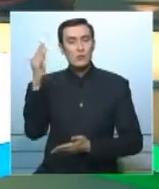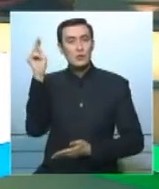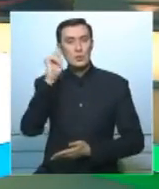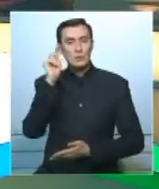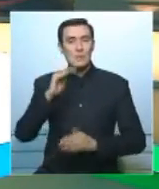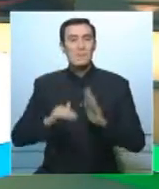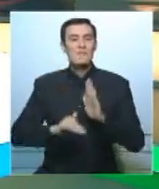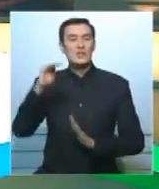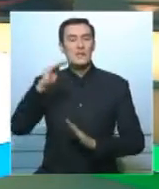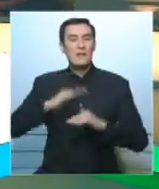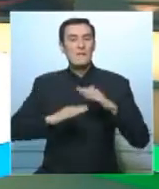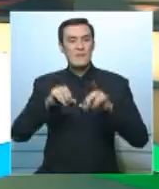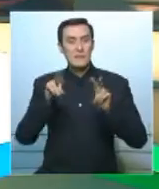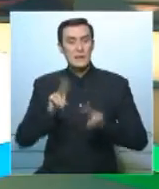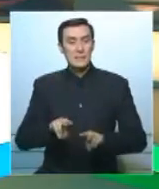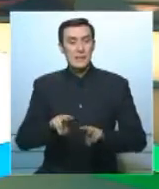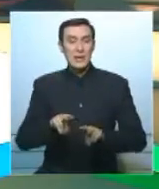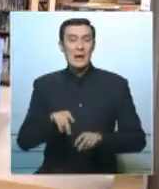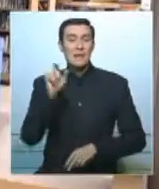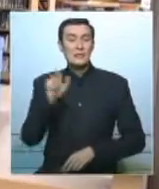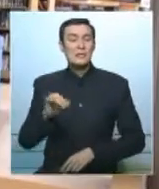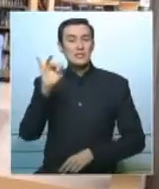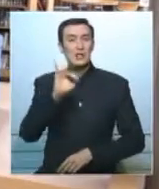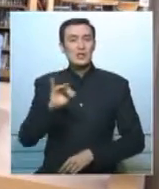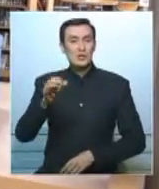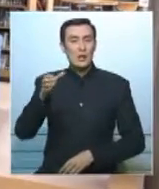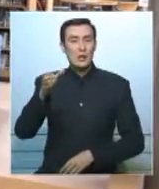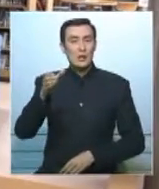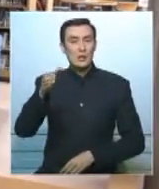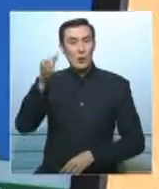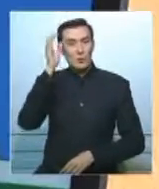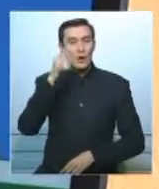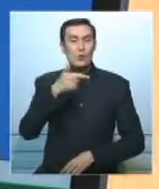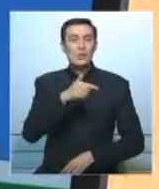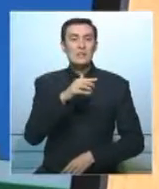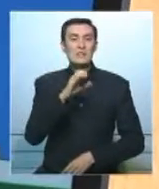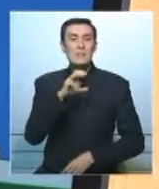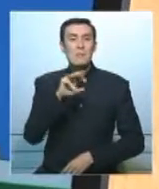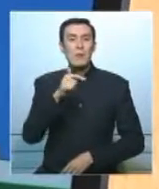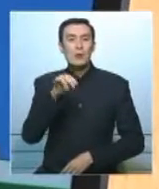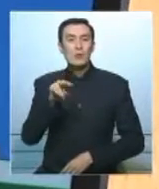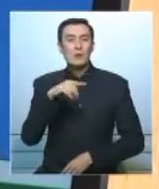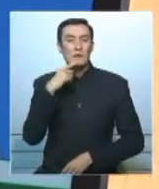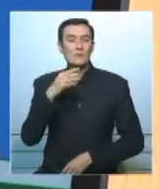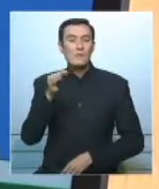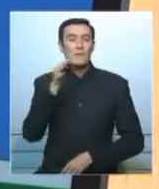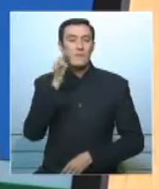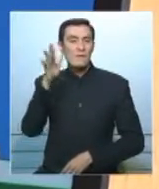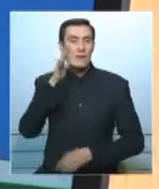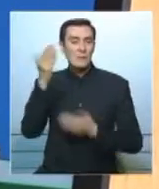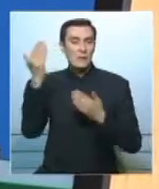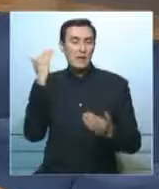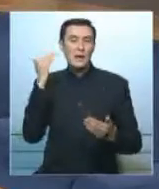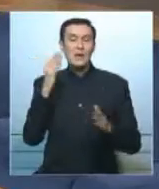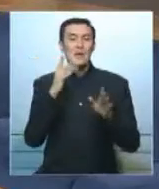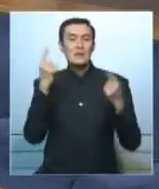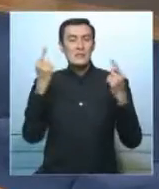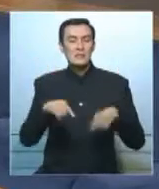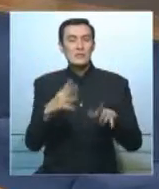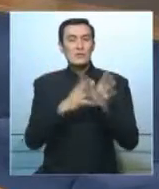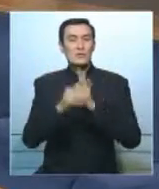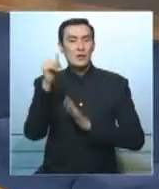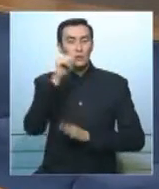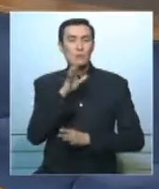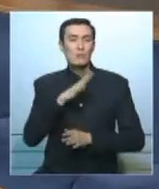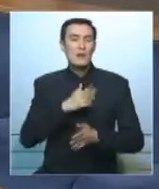курсах повышения квалификации. Кандидат исторических наук Гульнар Смагулова вспоминает, как во время кризиса 90-х многие ее